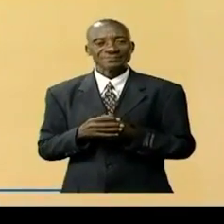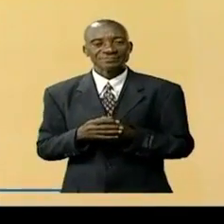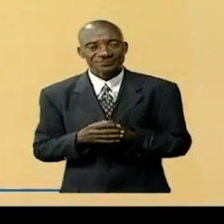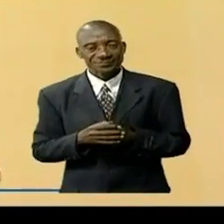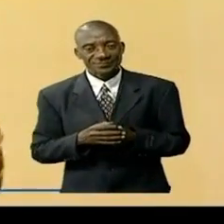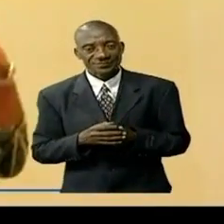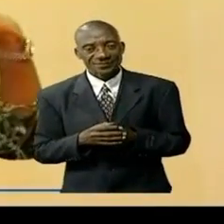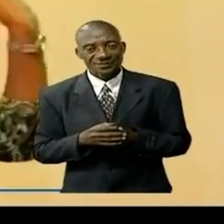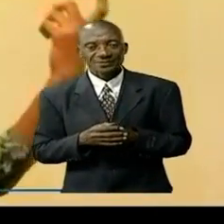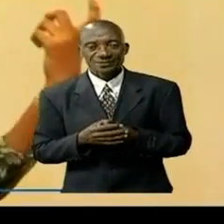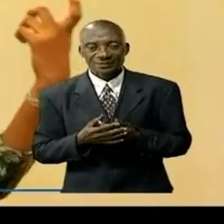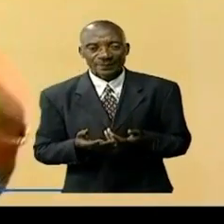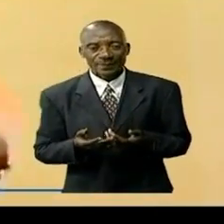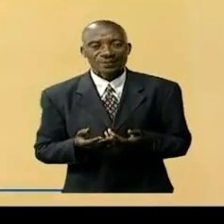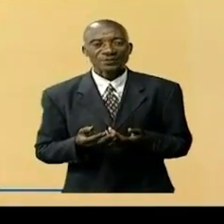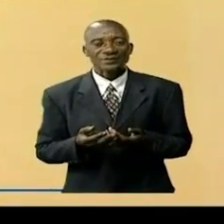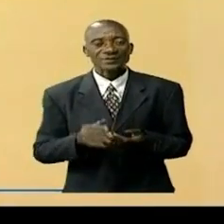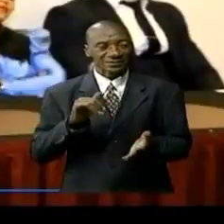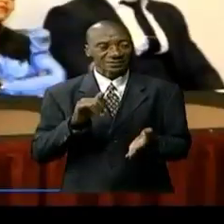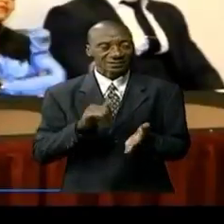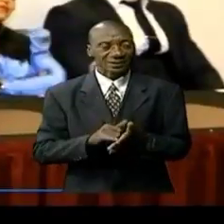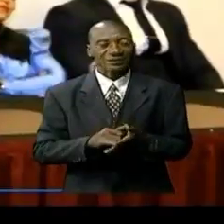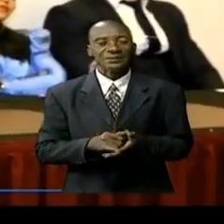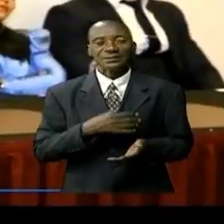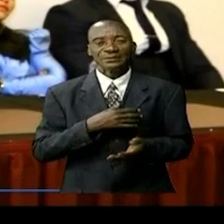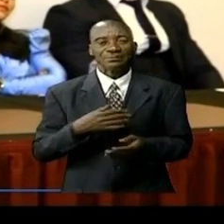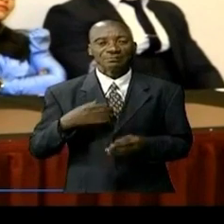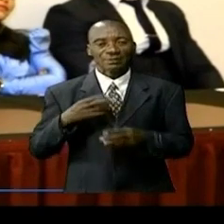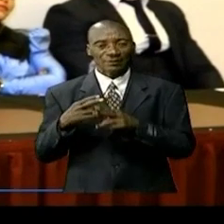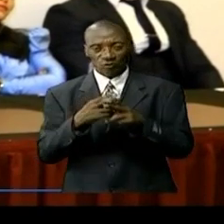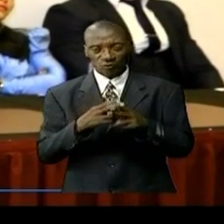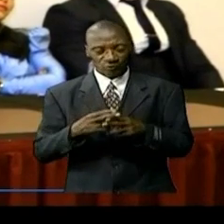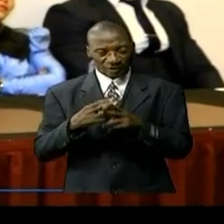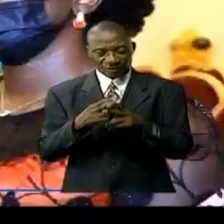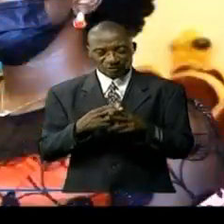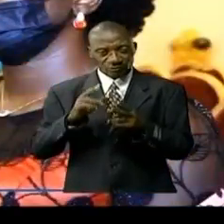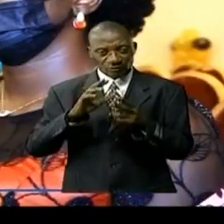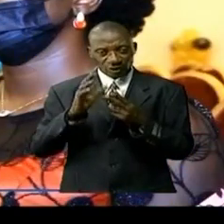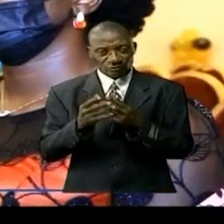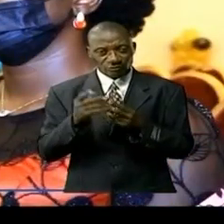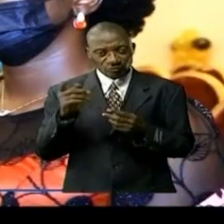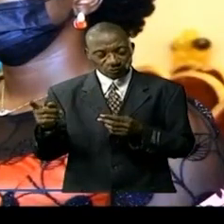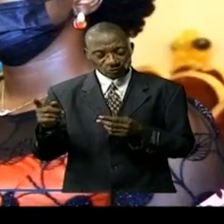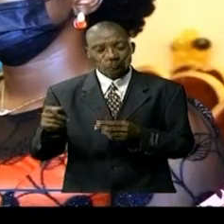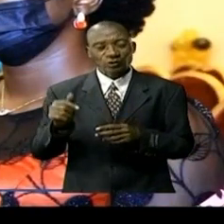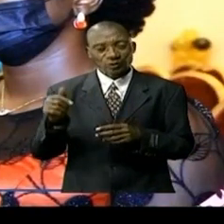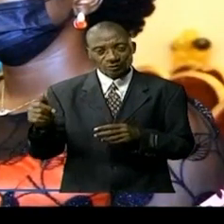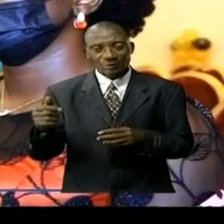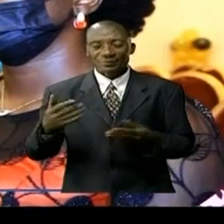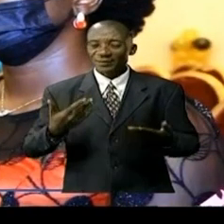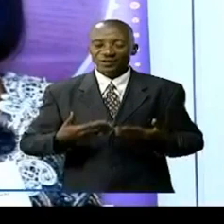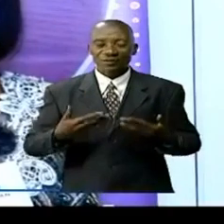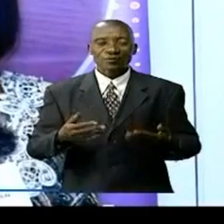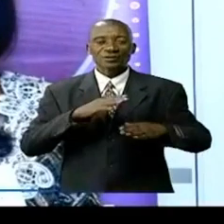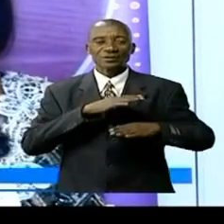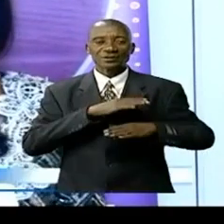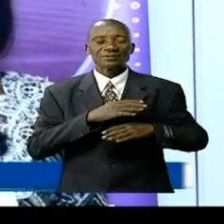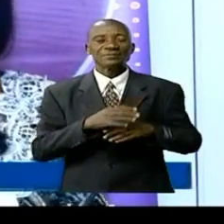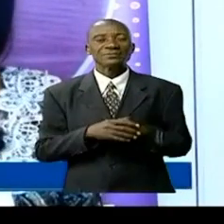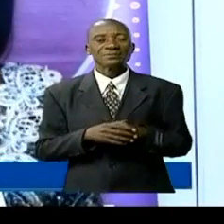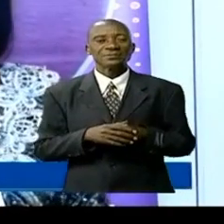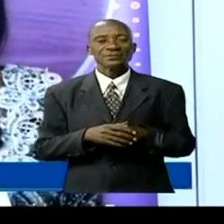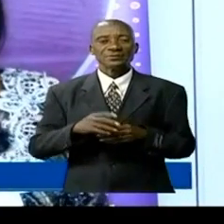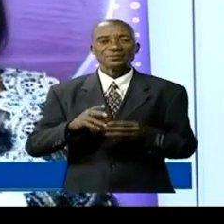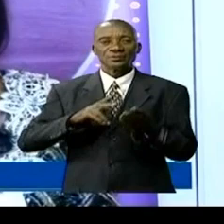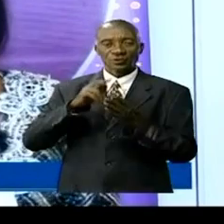pour Grace Massangou, coordonnatrice de cette structure qui a vu le jour il y a 5 ans. Le projet d'avenir, c'est de,